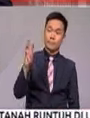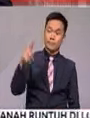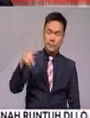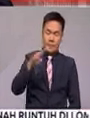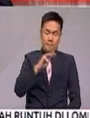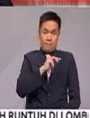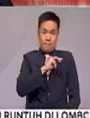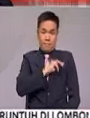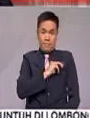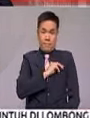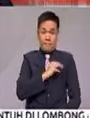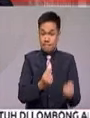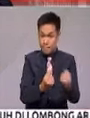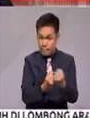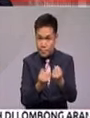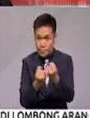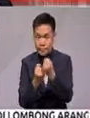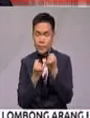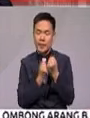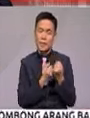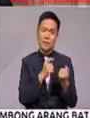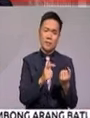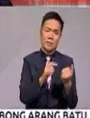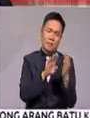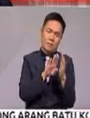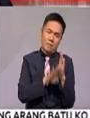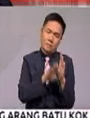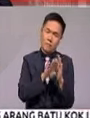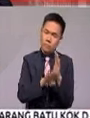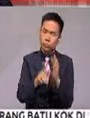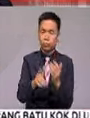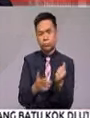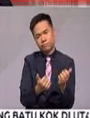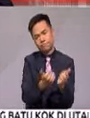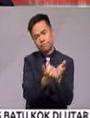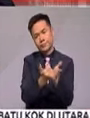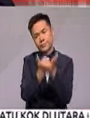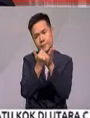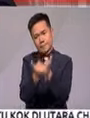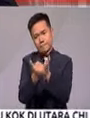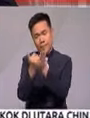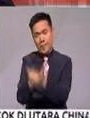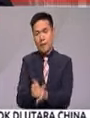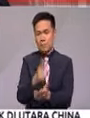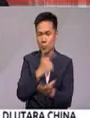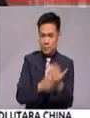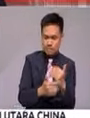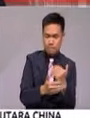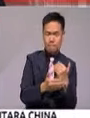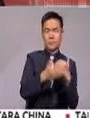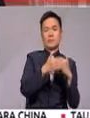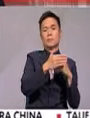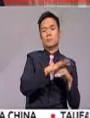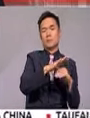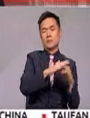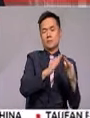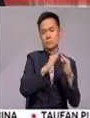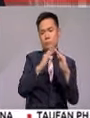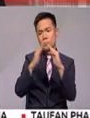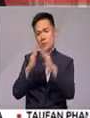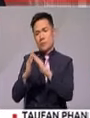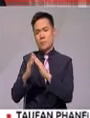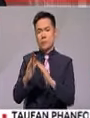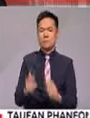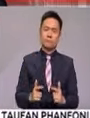Samad, bantuan berkenaan bagi meringankan beban yang ditanggung mereka sebelum dapat kembali pulih dan menjalani kehidupan